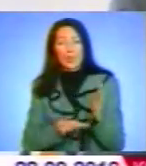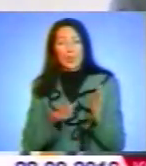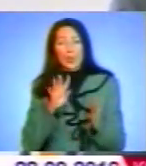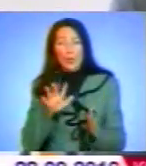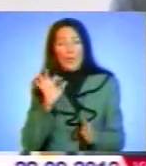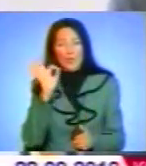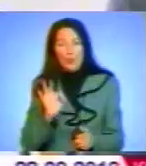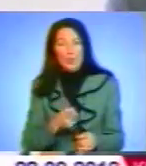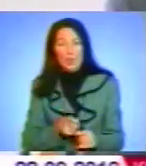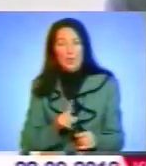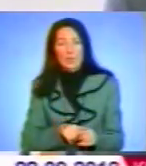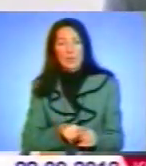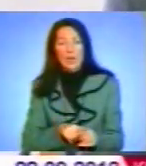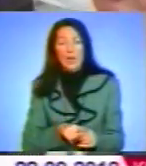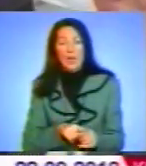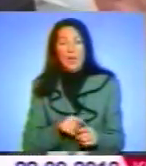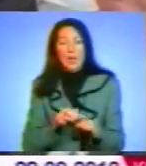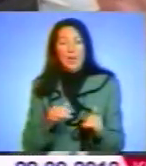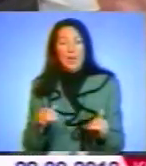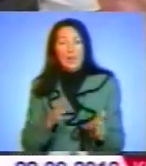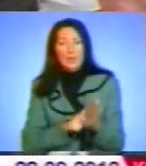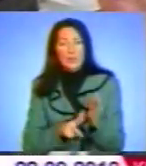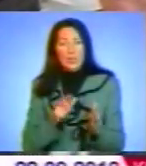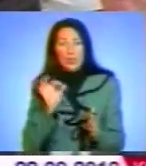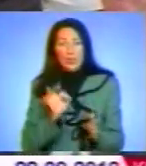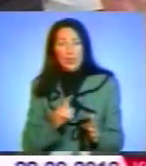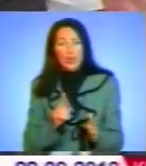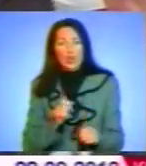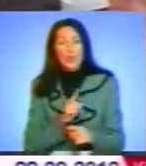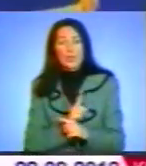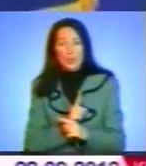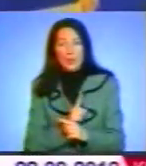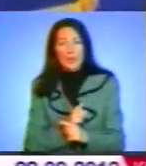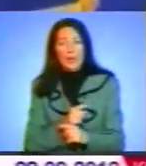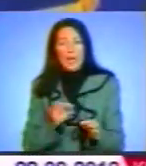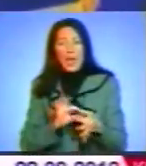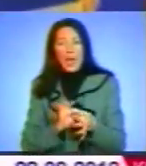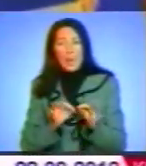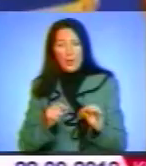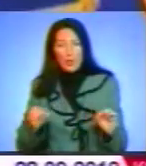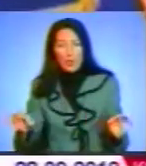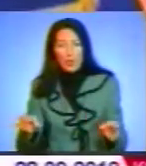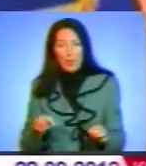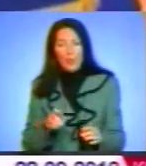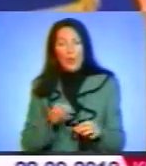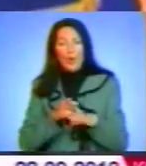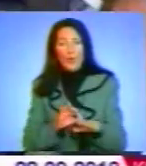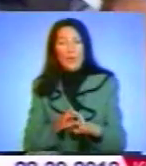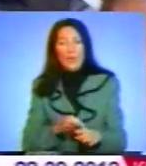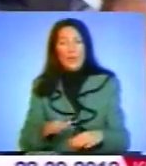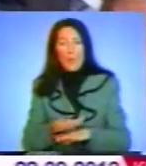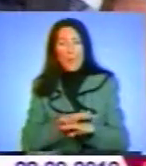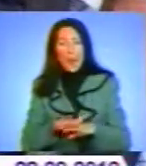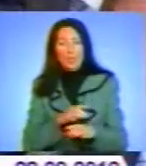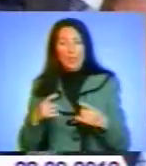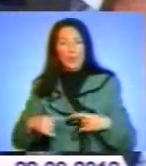заживлення порожнин розпаду 80%. Щоб стабілізувати епідеміологічну ситуацію в області, проводять масове флюорографічне обстеження. Це